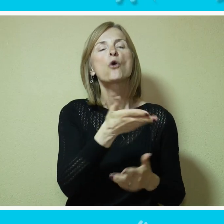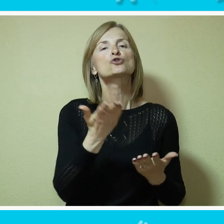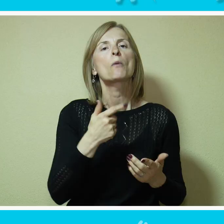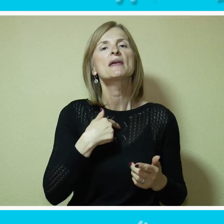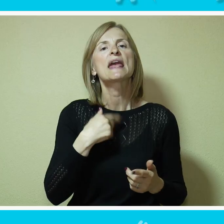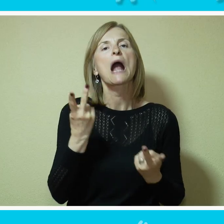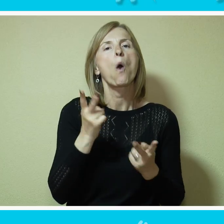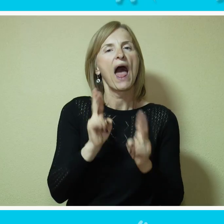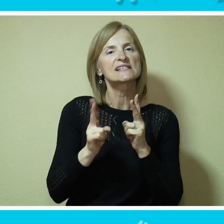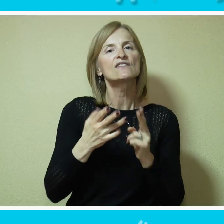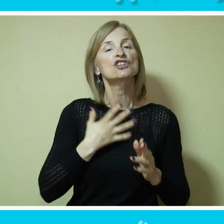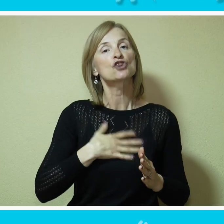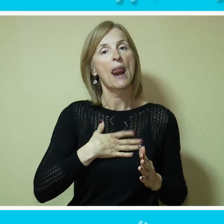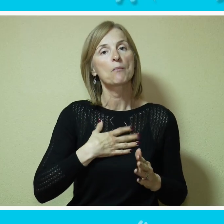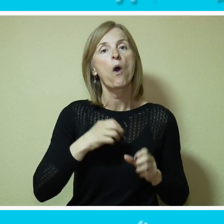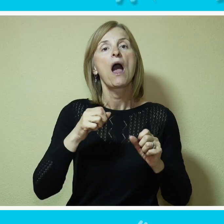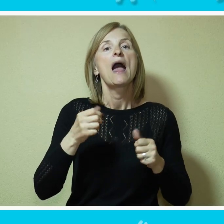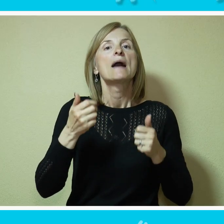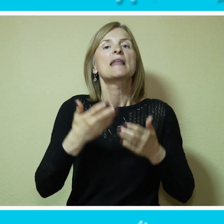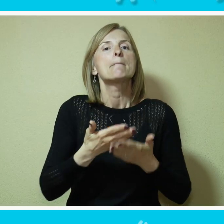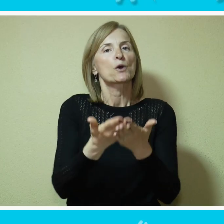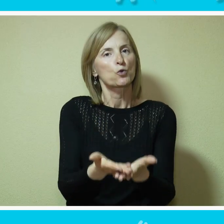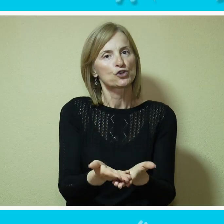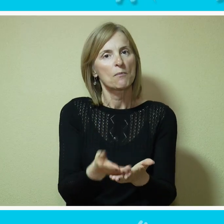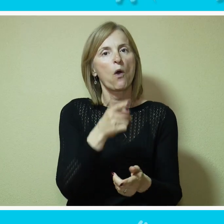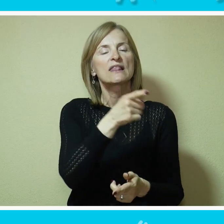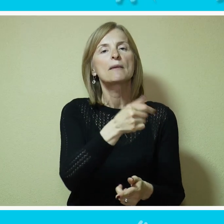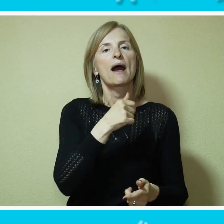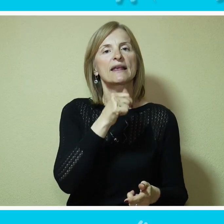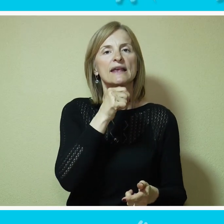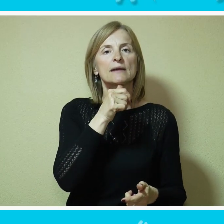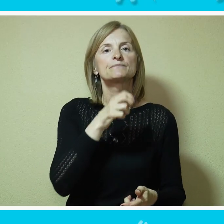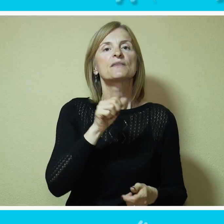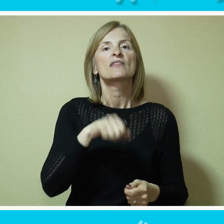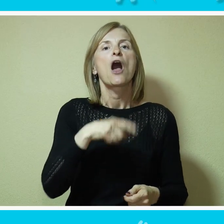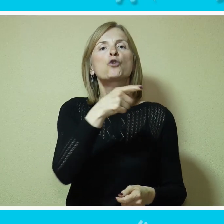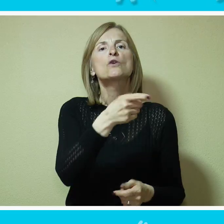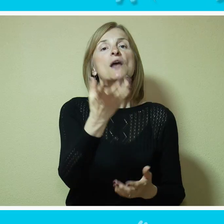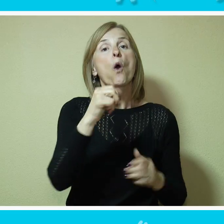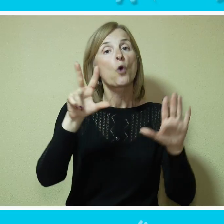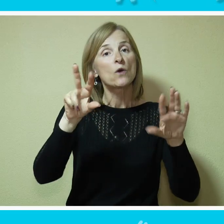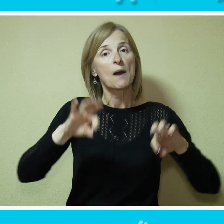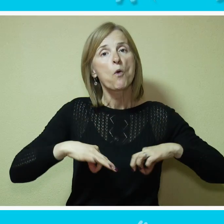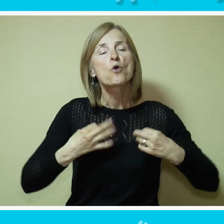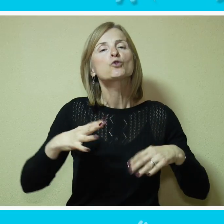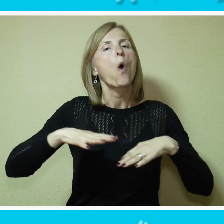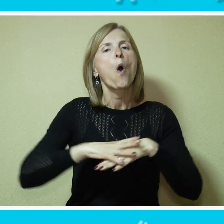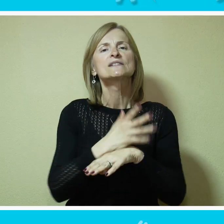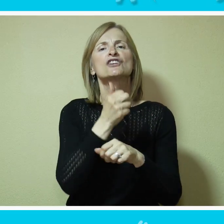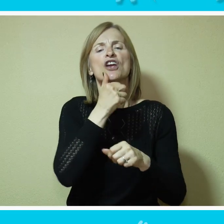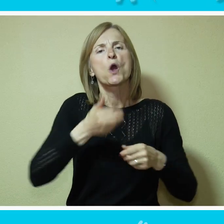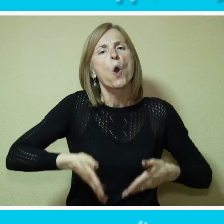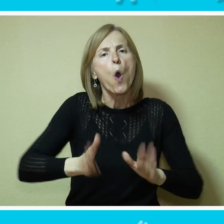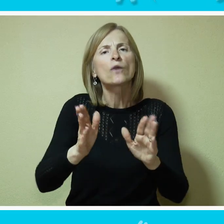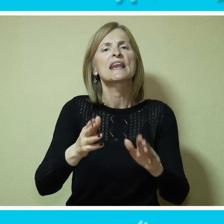ovdje kao nastavnici danas i hoćemo da pružimo i to se od 8 ujutro osjeća i u hodniku